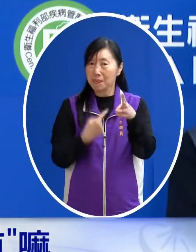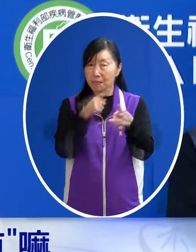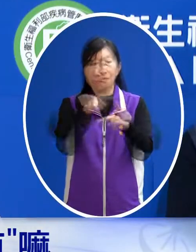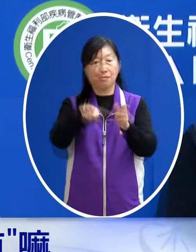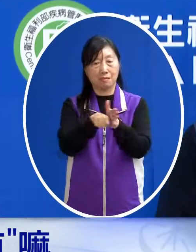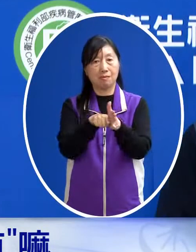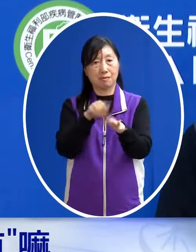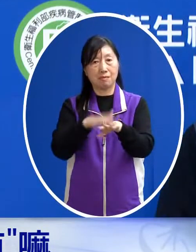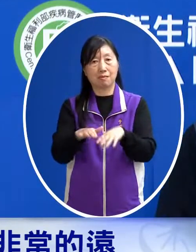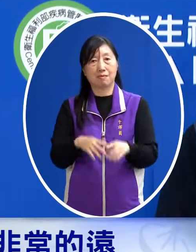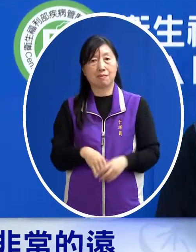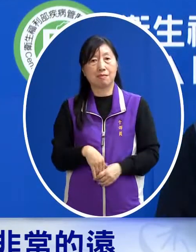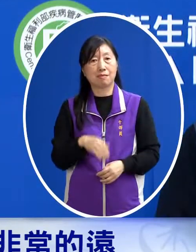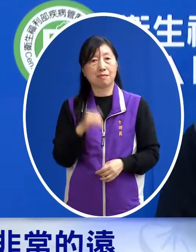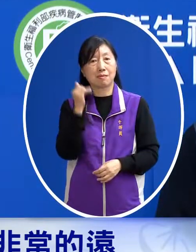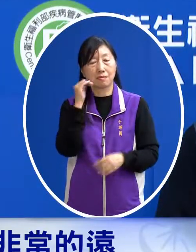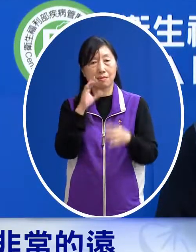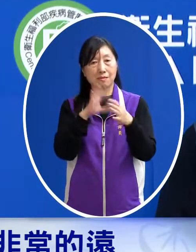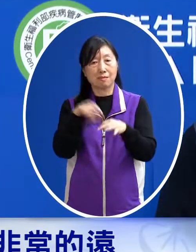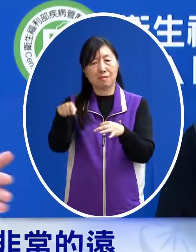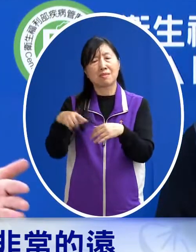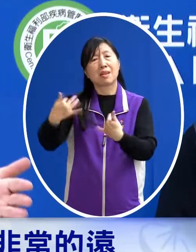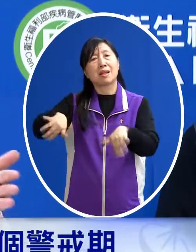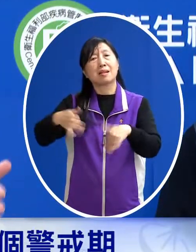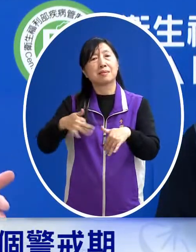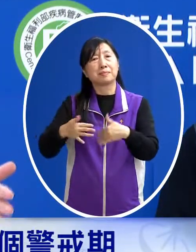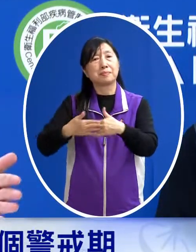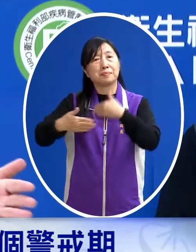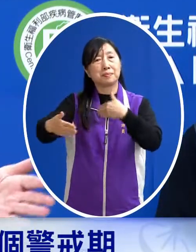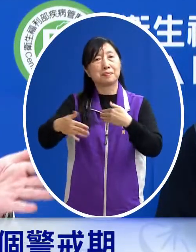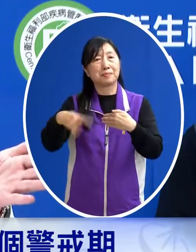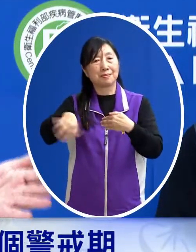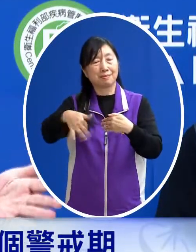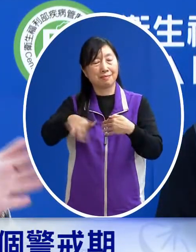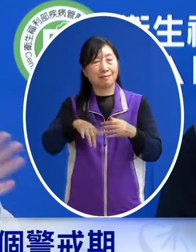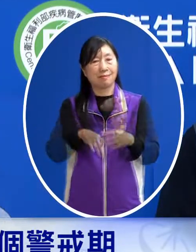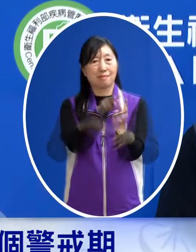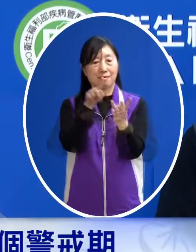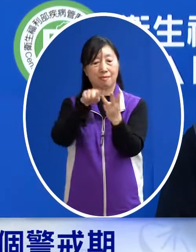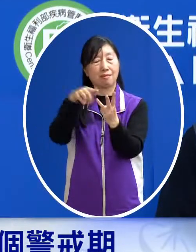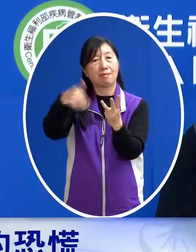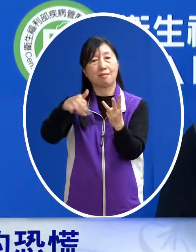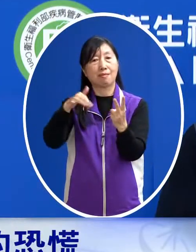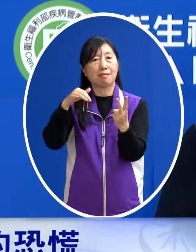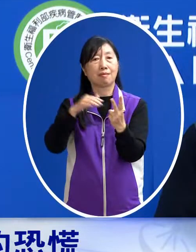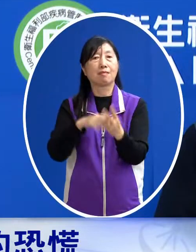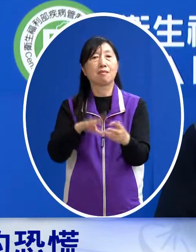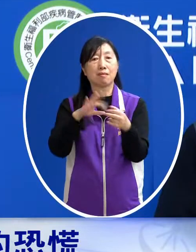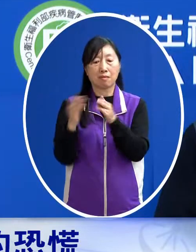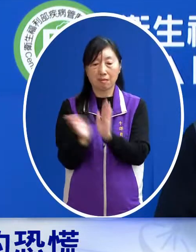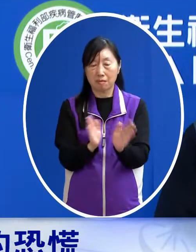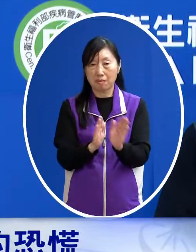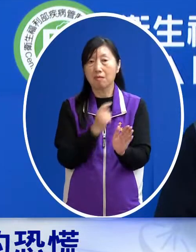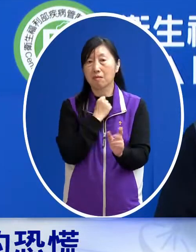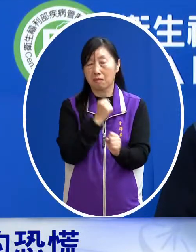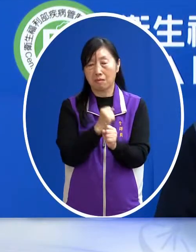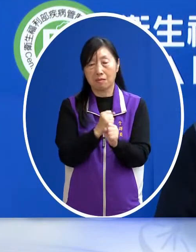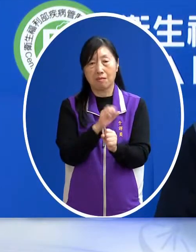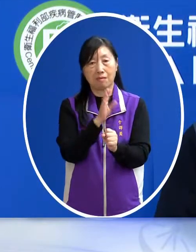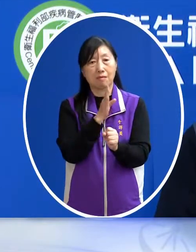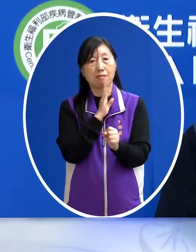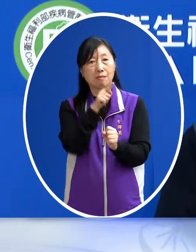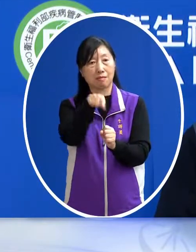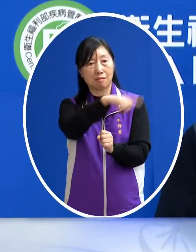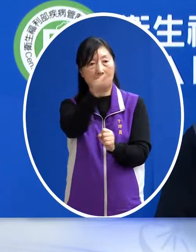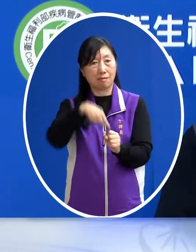是有嘛。我们现在离那里还非常的远，我们现在最多在我们的一个警戒期，准备是要做，那过度的